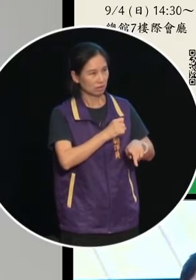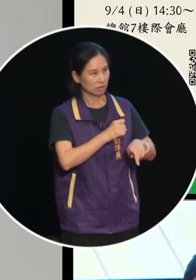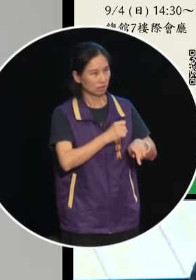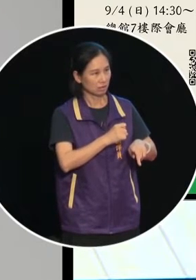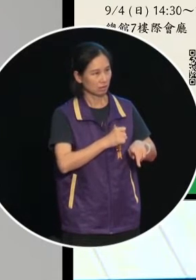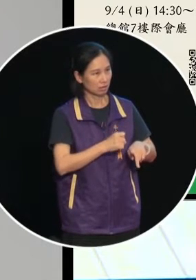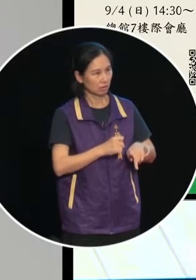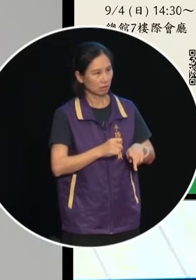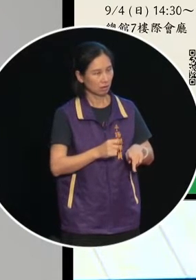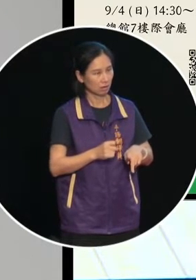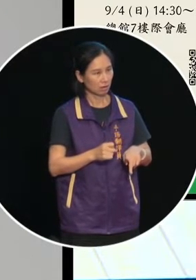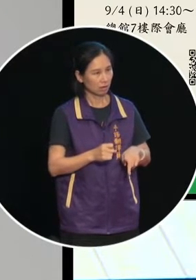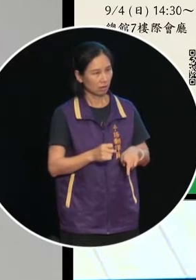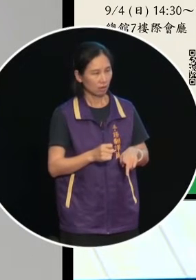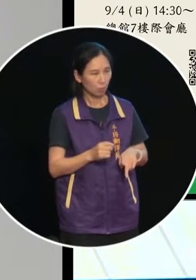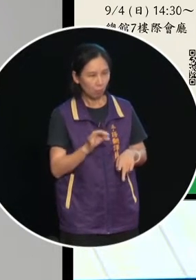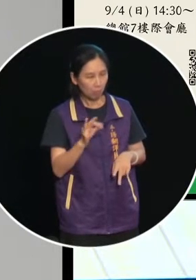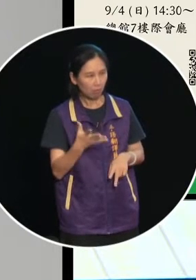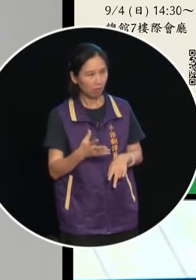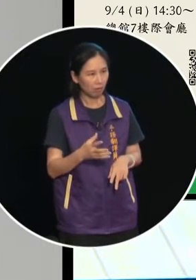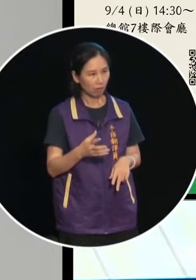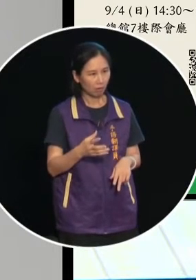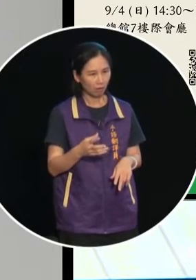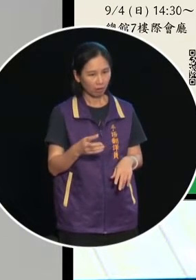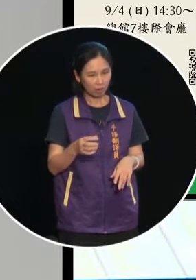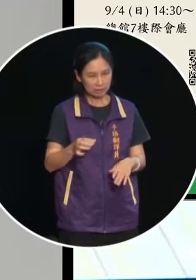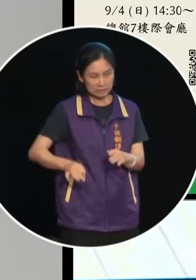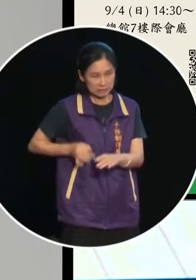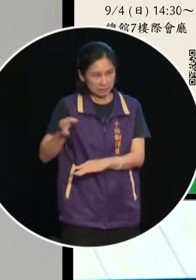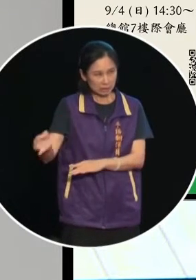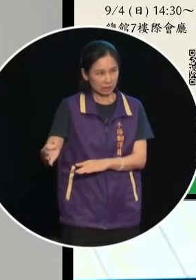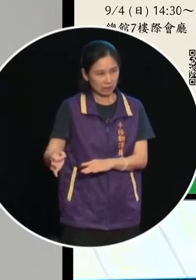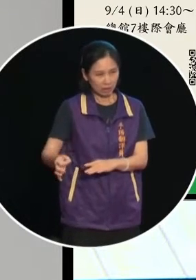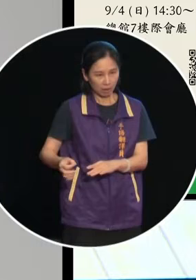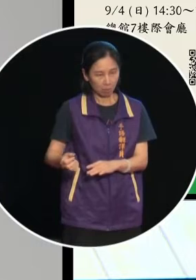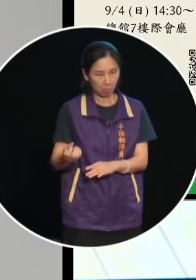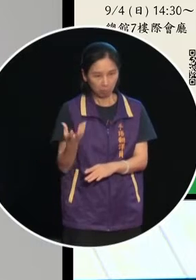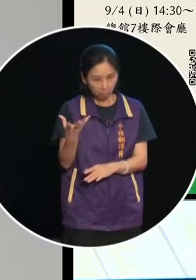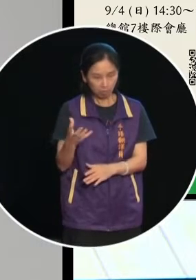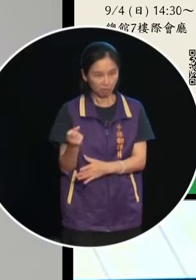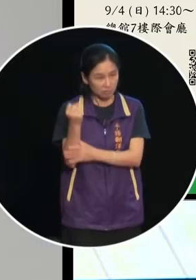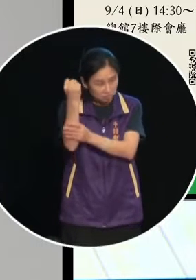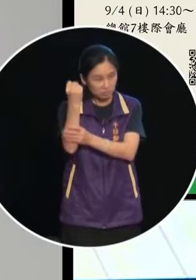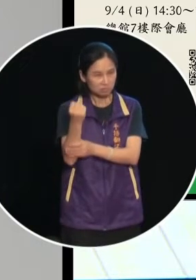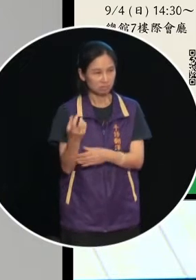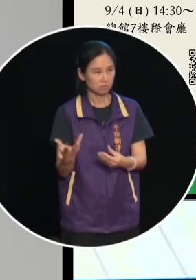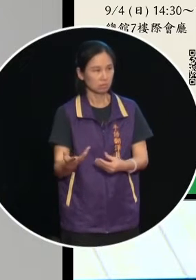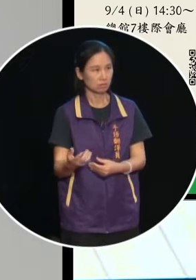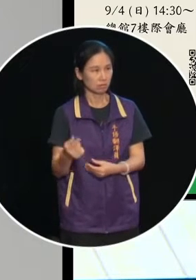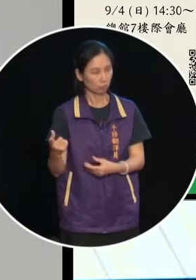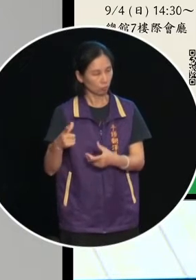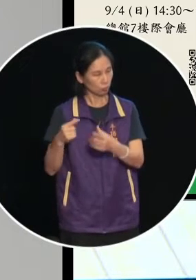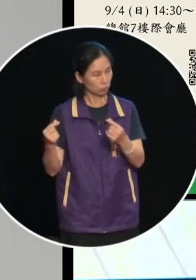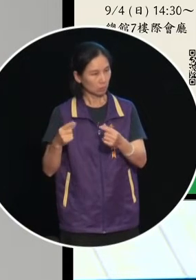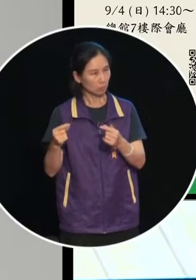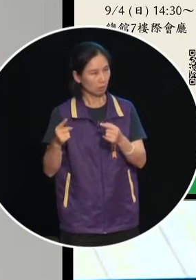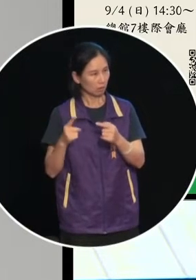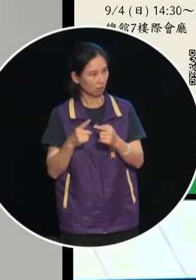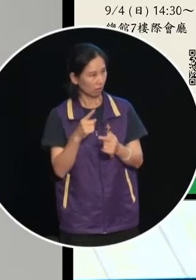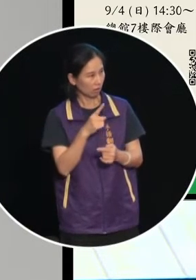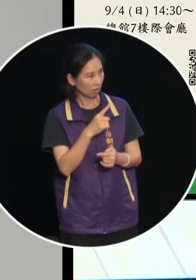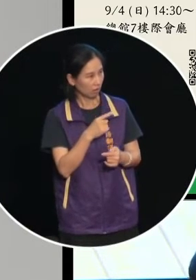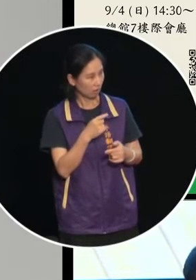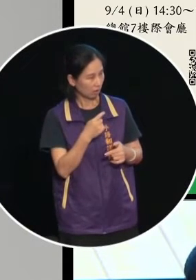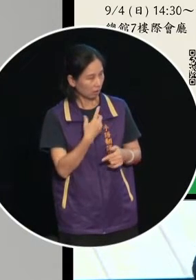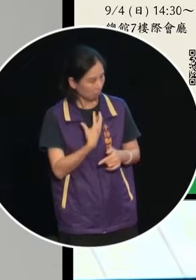关系，怎么会给我们那么大的支持？就感动，因为那个时候日本人心里很受伤，所以更